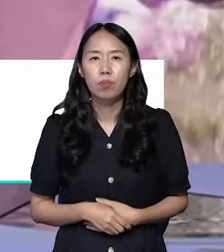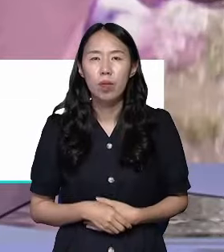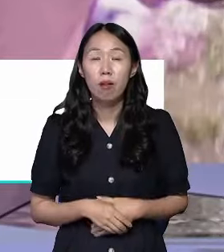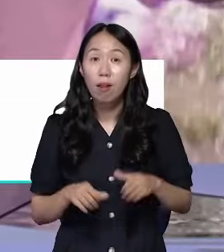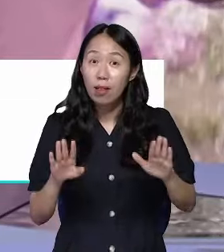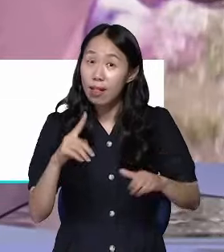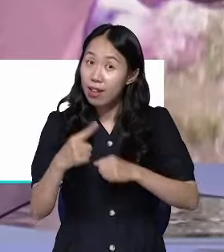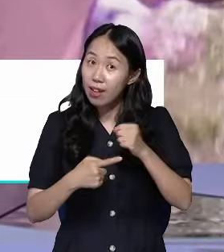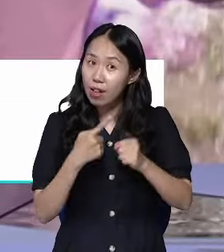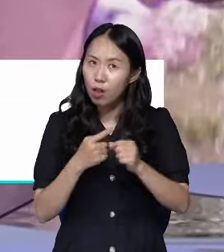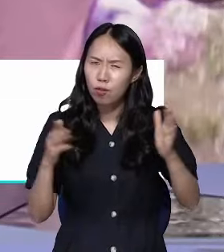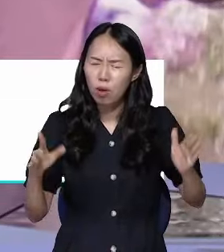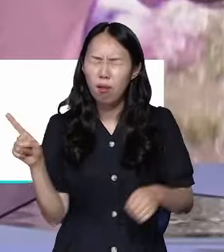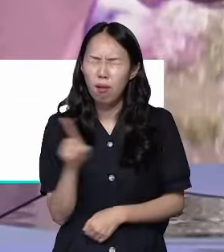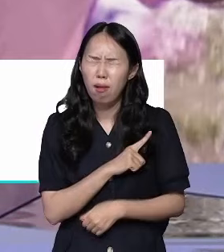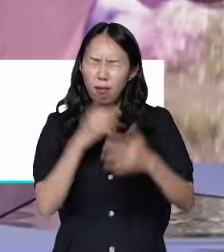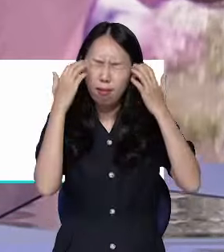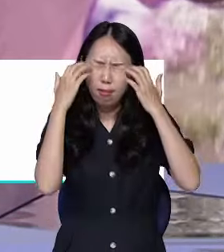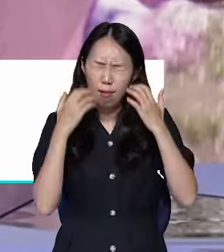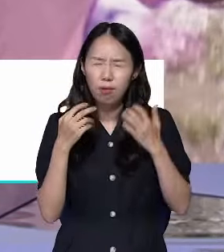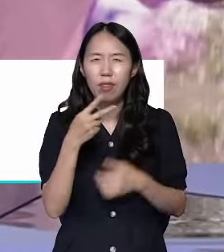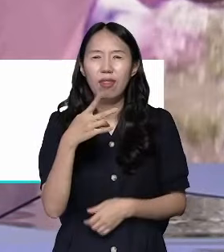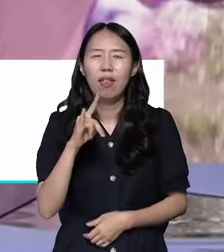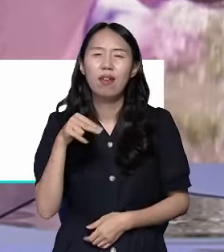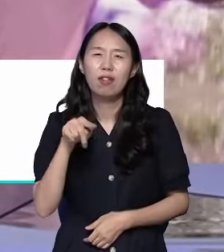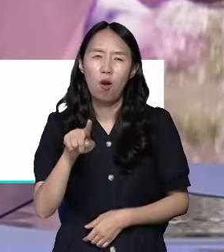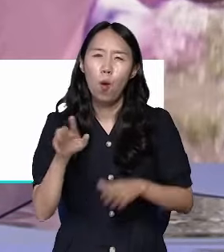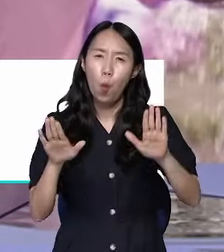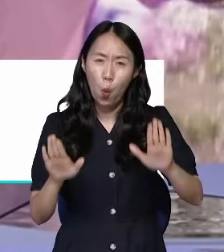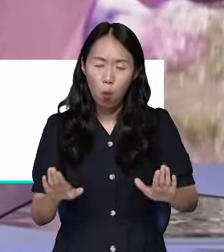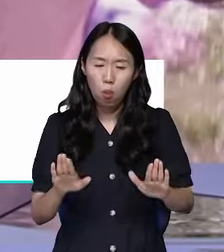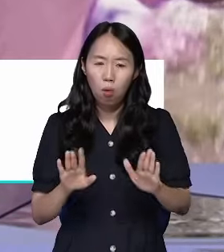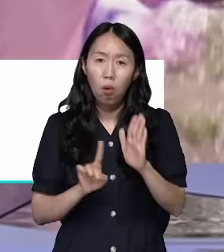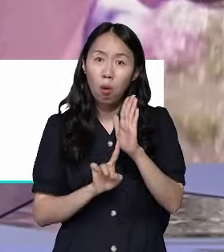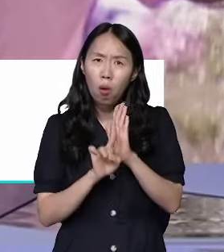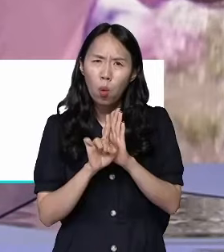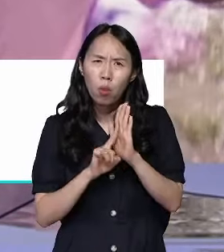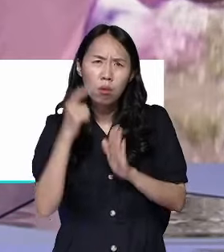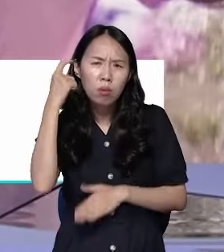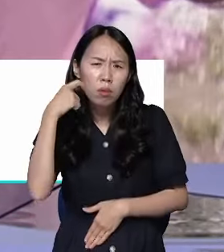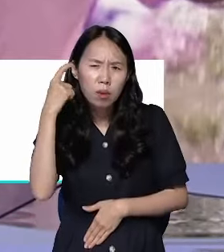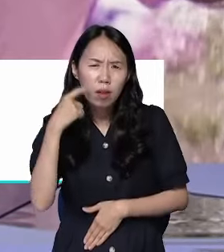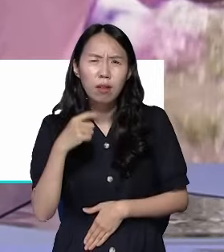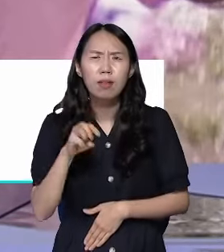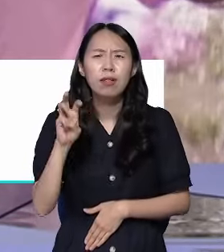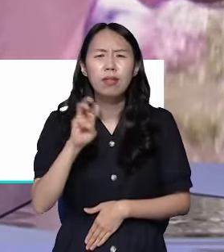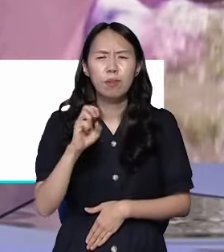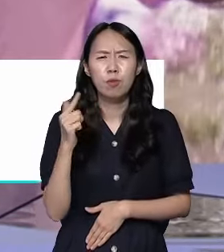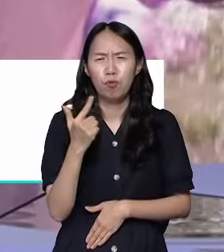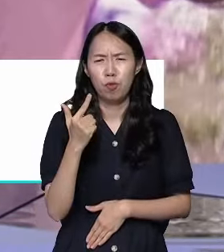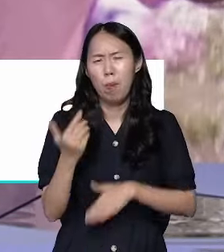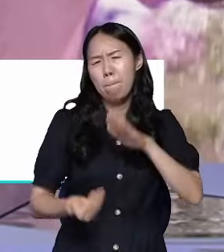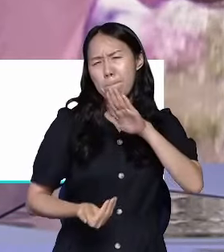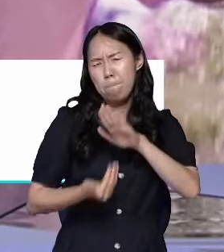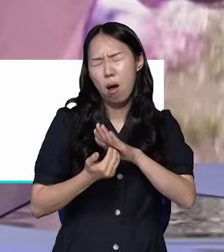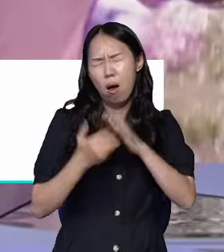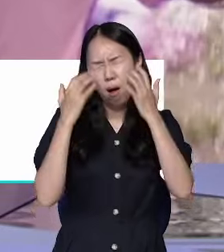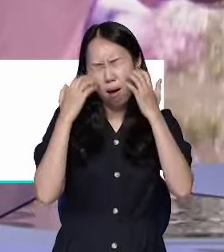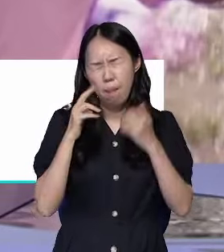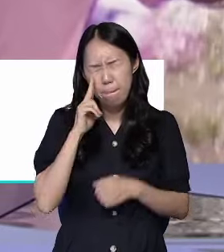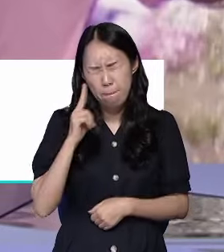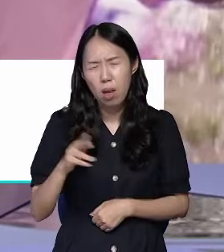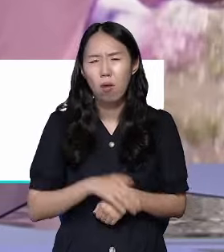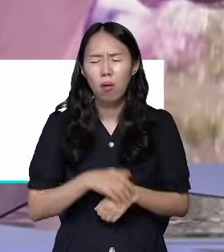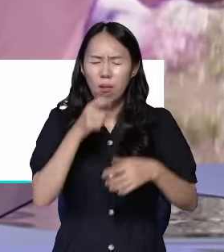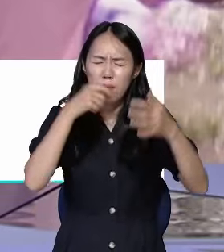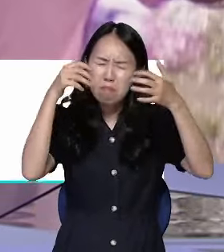절기상 1년 중 가장 덥다는 대서인 오늘 체감 온도가 36도에 육박하며 무더웠습니다. 장마 기간 내린